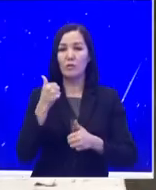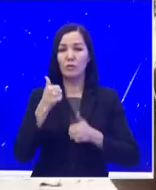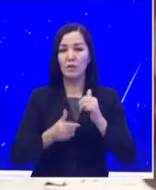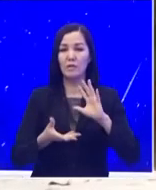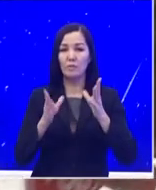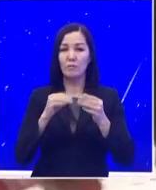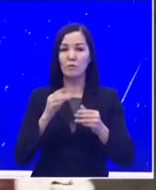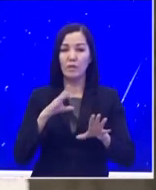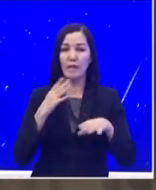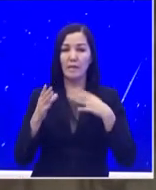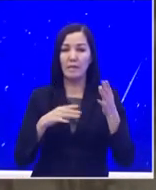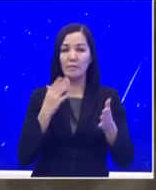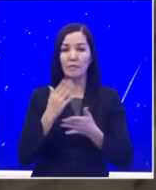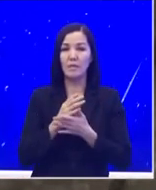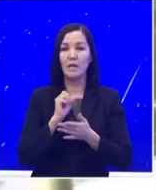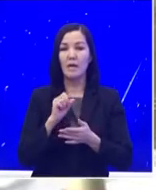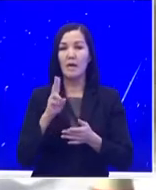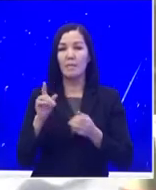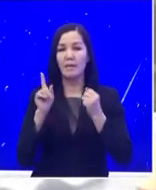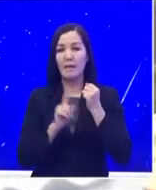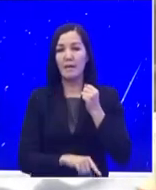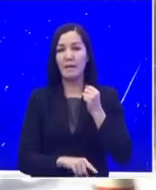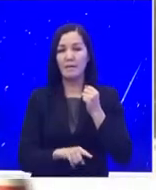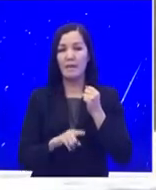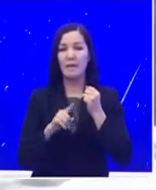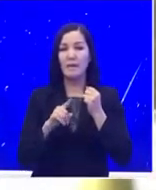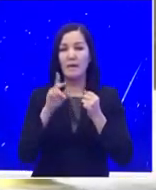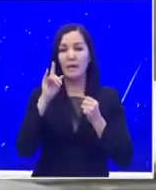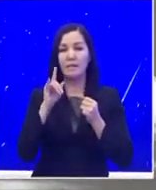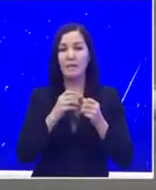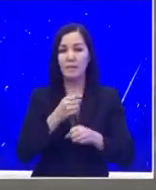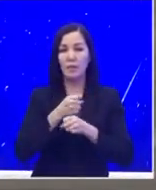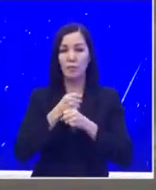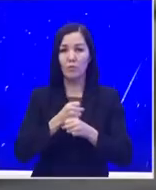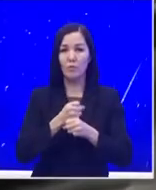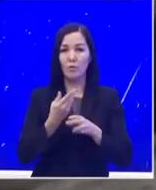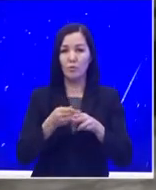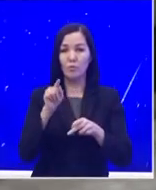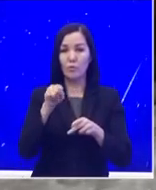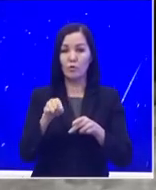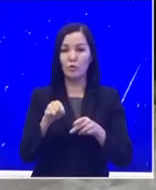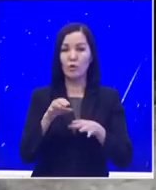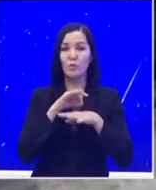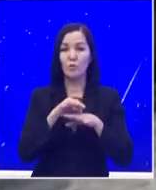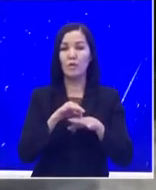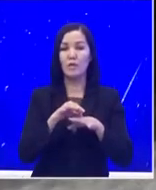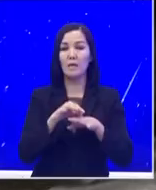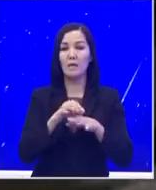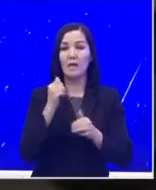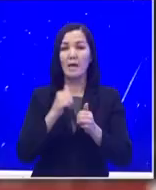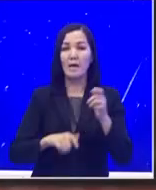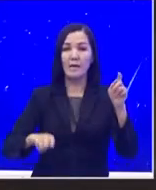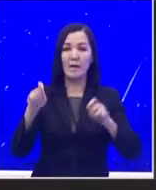бойынша дайындалып жатыр. Ақпанның аяғында әуесқойлар арасында Қазақстан кубогы дәл осы жерде өтпек. Оған еліміздің әр